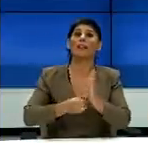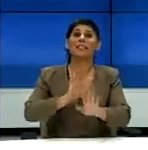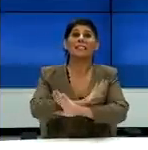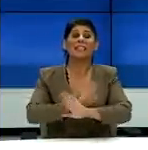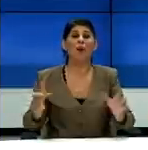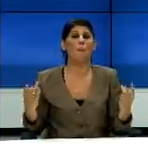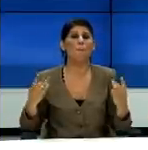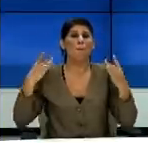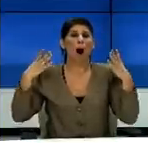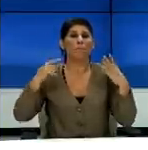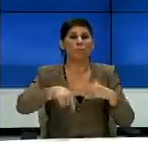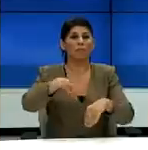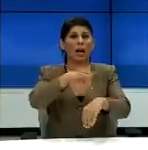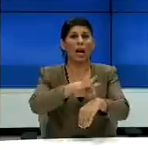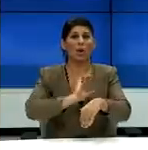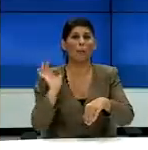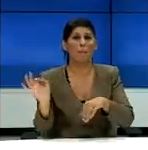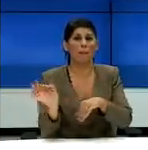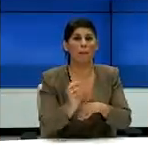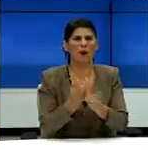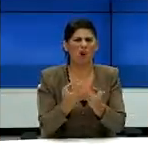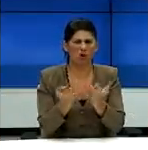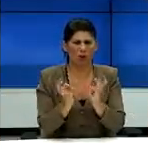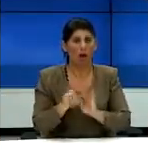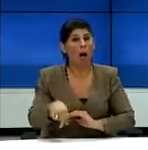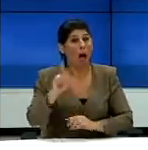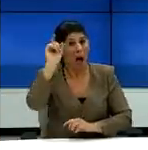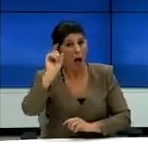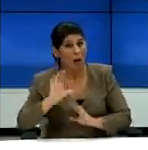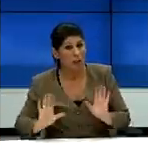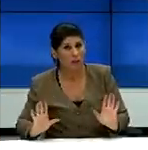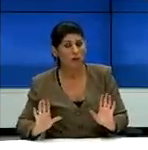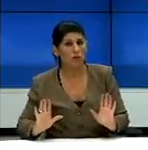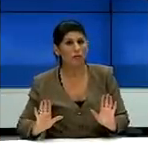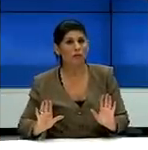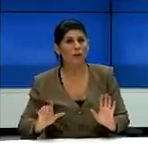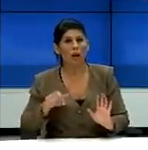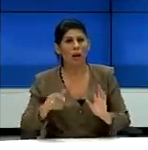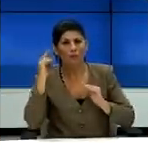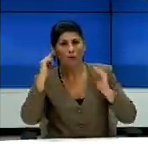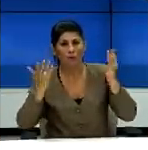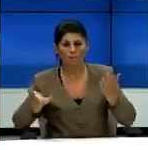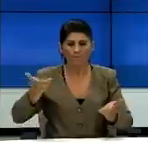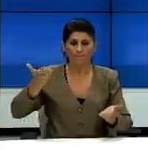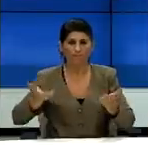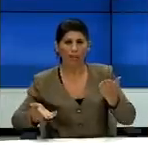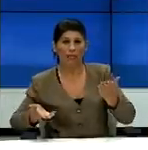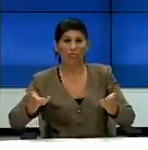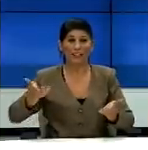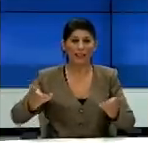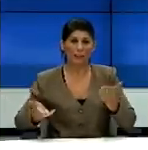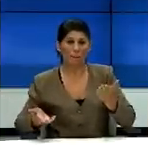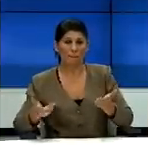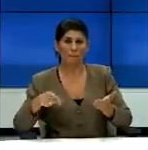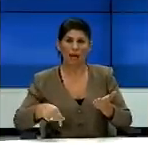ξεμπερδέψαμε με τον κορονοϊό, όλο αυτό οφείλονταν ενδεχομένως και σε αυτό το δίλημα που είχατε. Το δίλημα σε σχέση